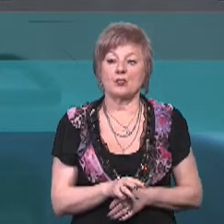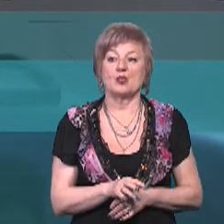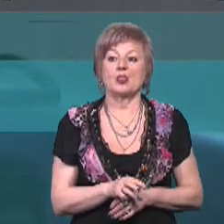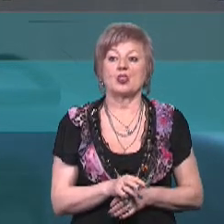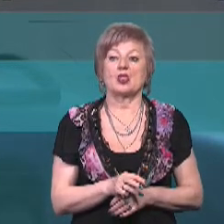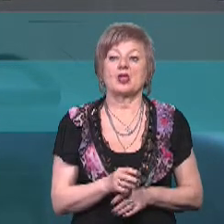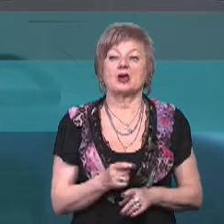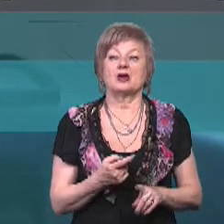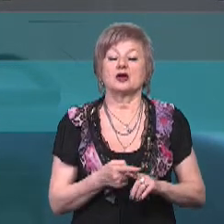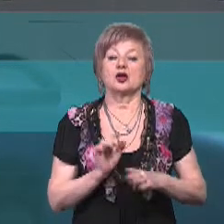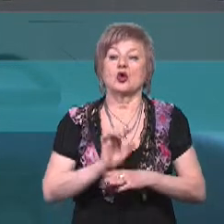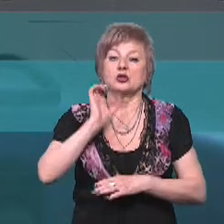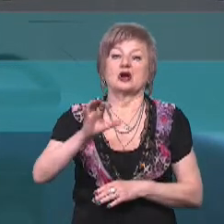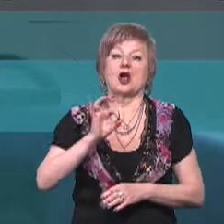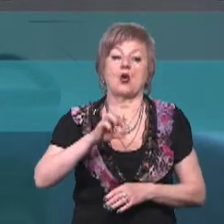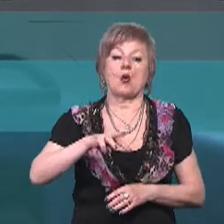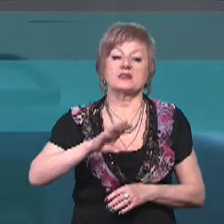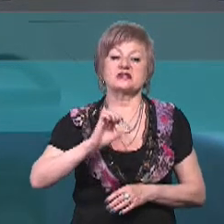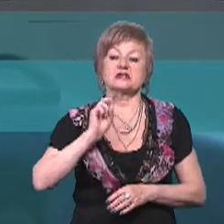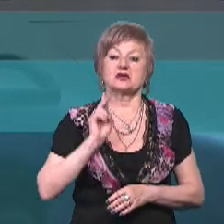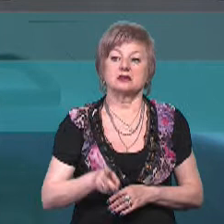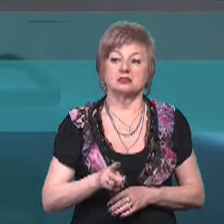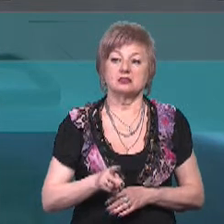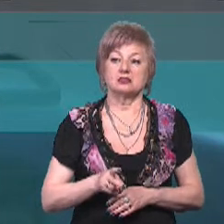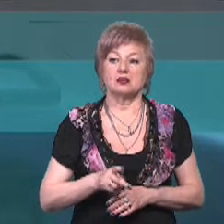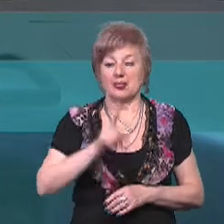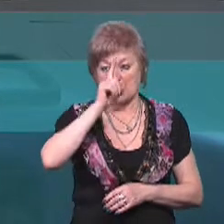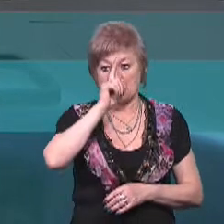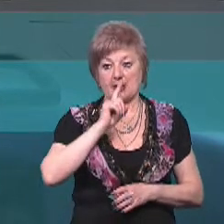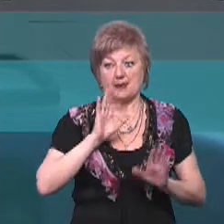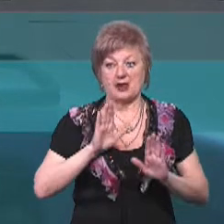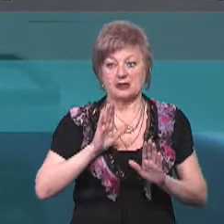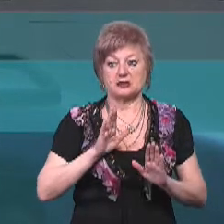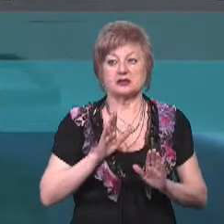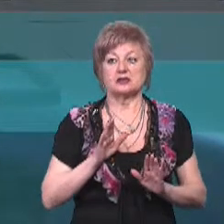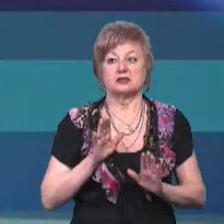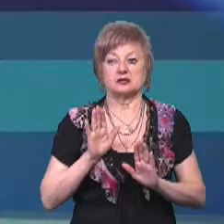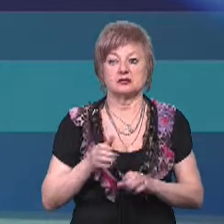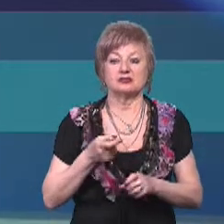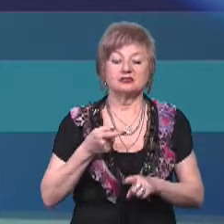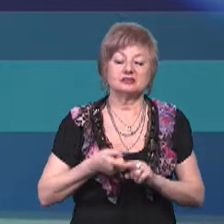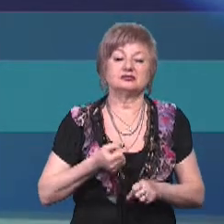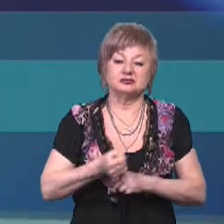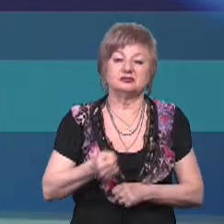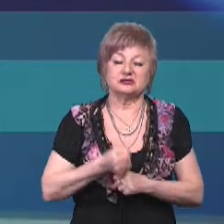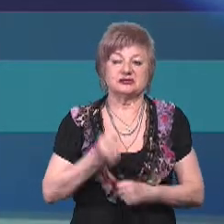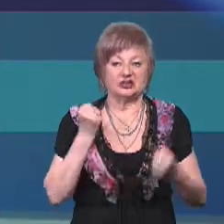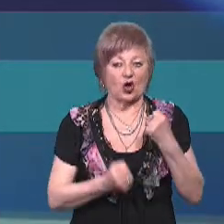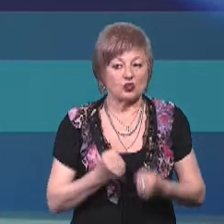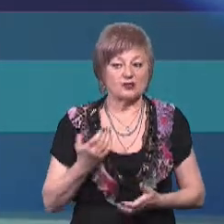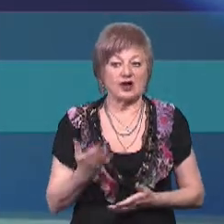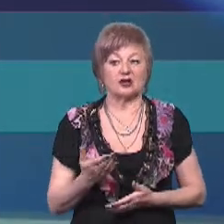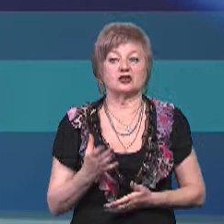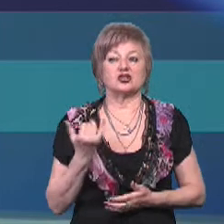Він етапований до колонії в Омську, причому на етапі він провів не один місяць, що прирівнюється просто до катувань. І зараз